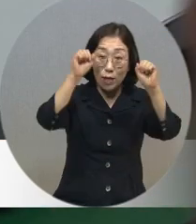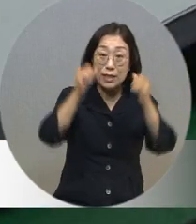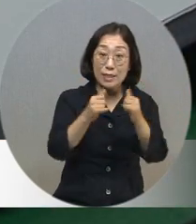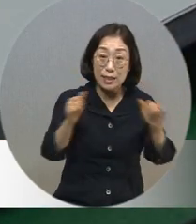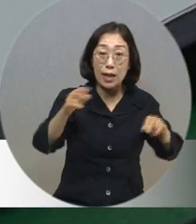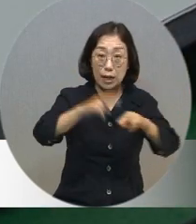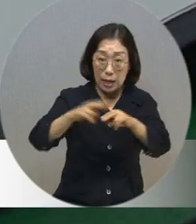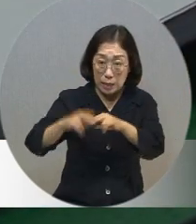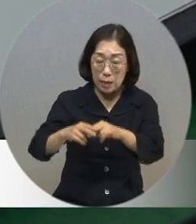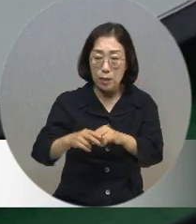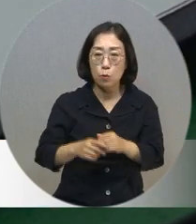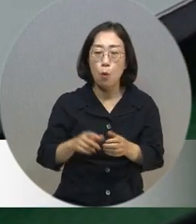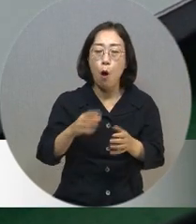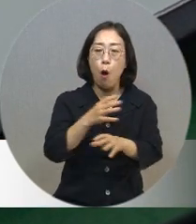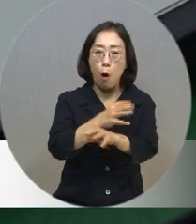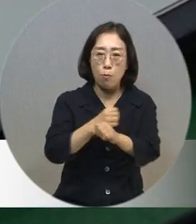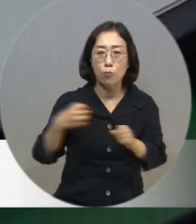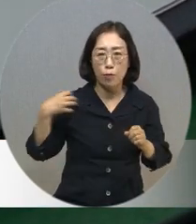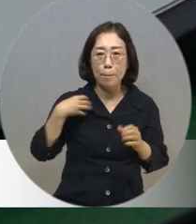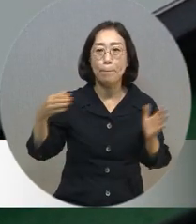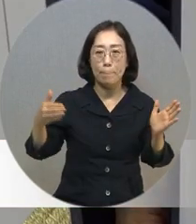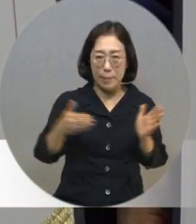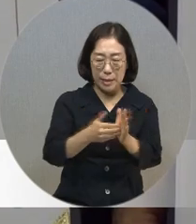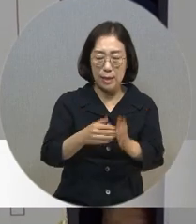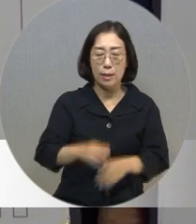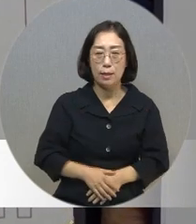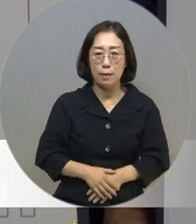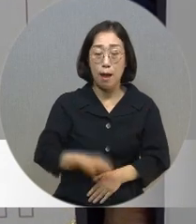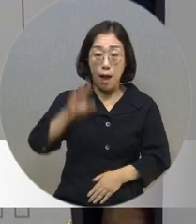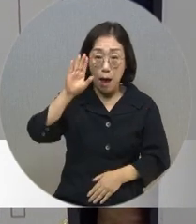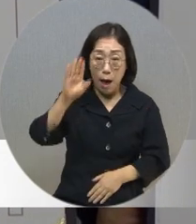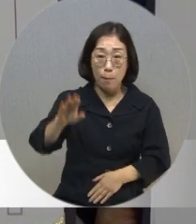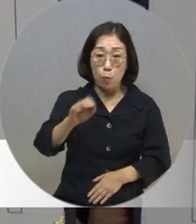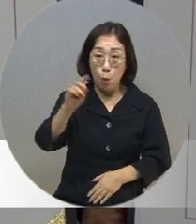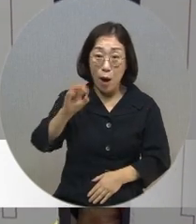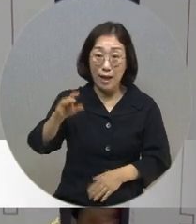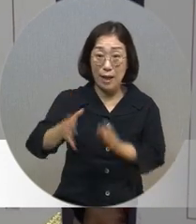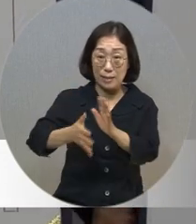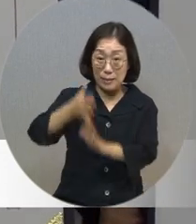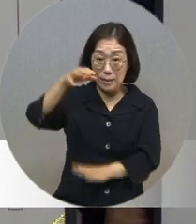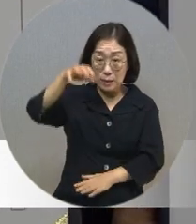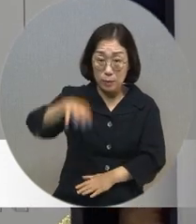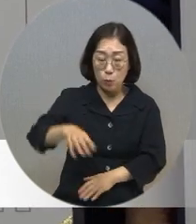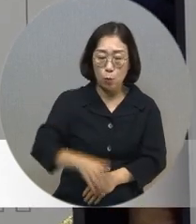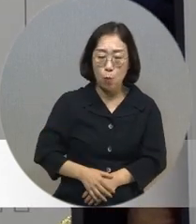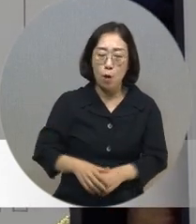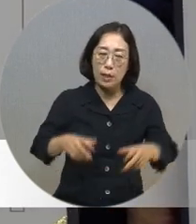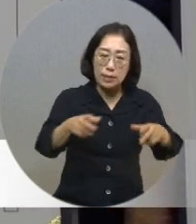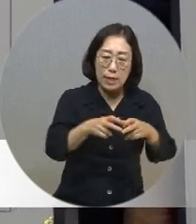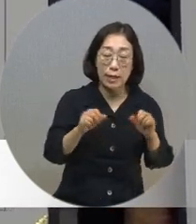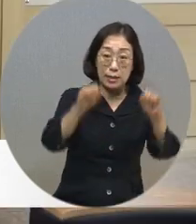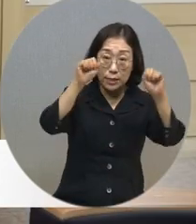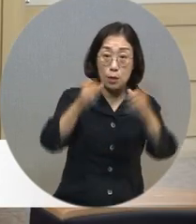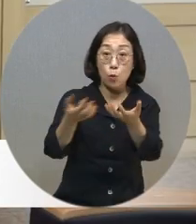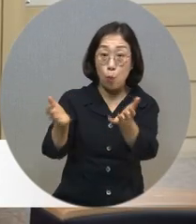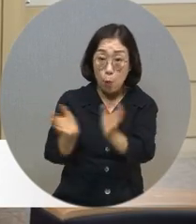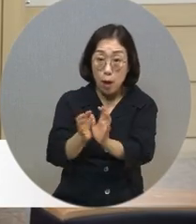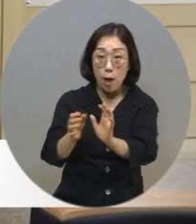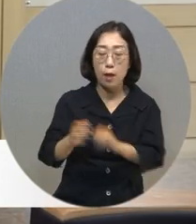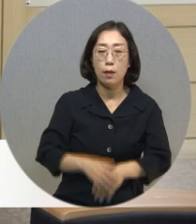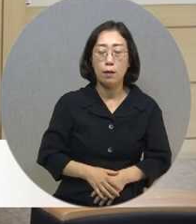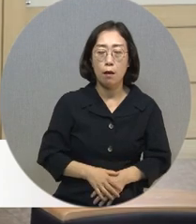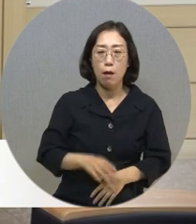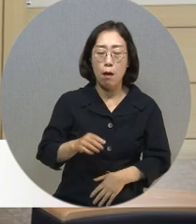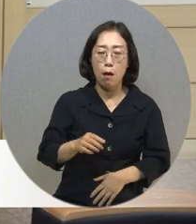위한 업무 협약을 체결했습니다 앞으로 광양시와 광양시 장애인 체육회는 인